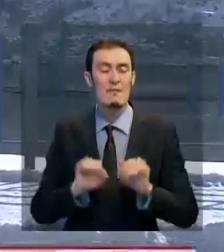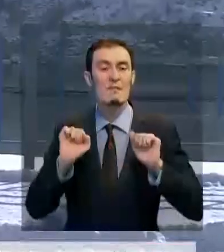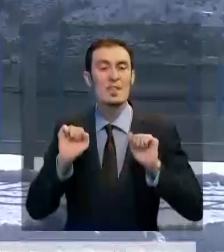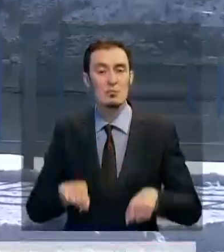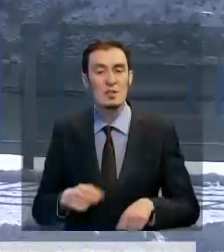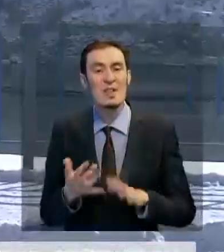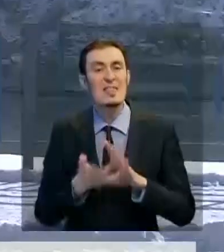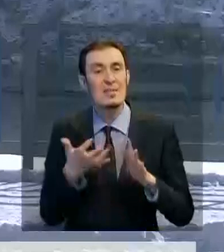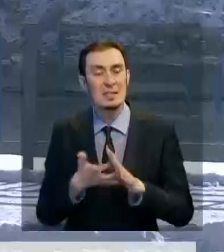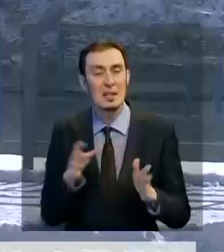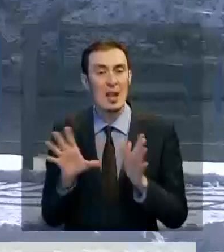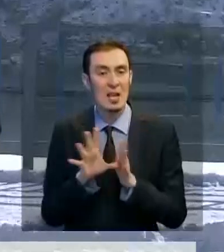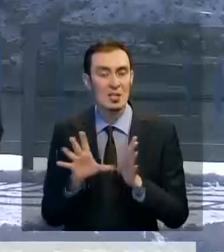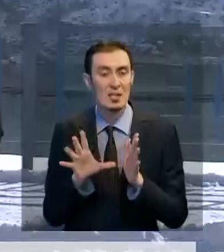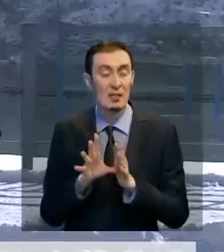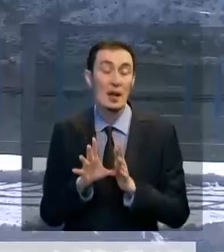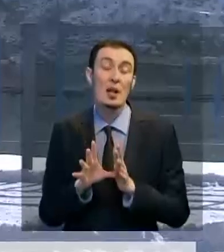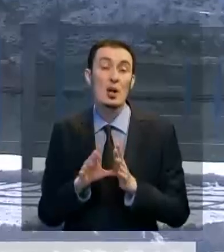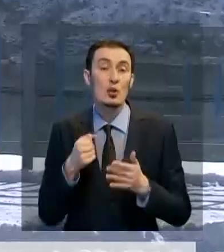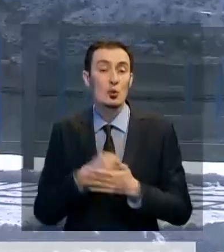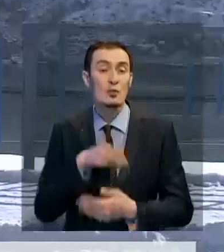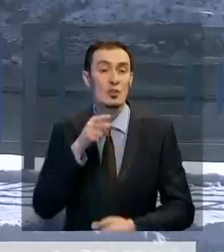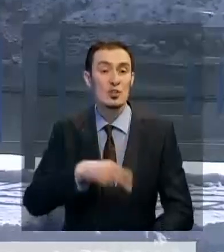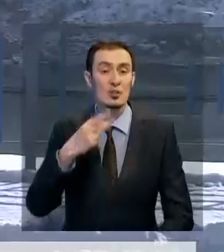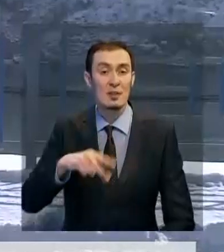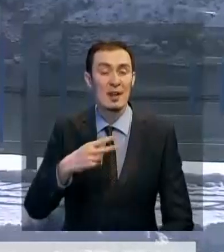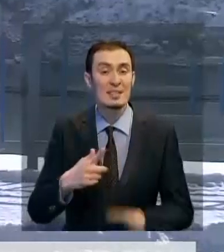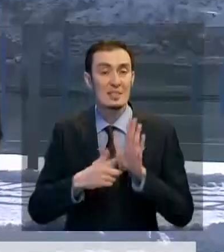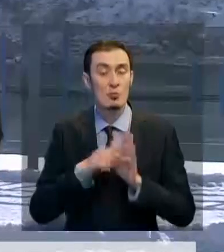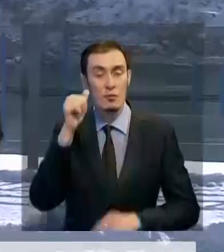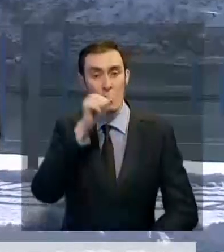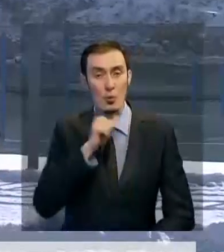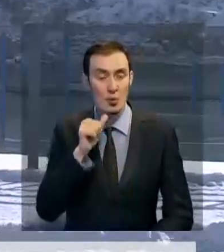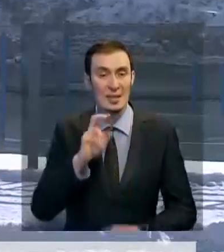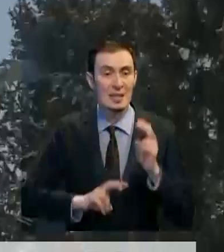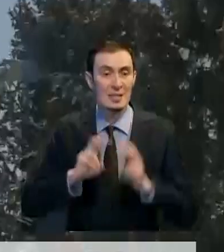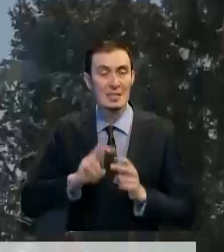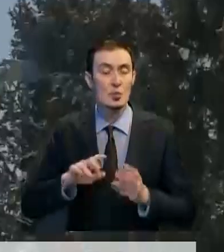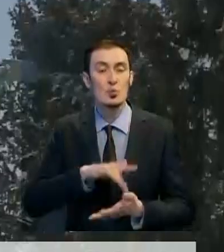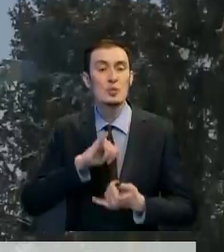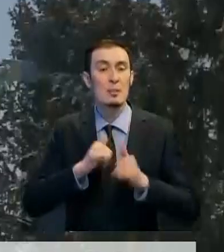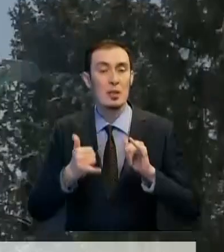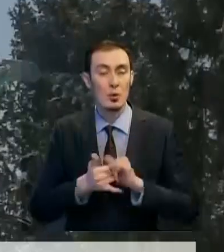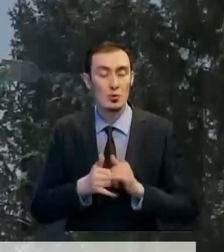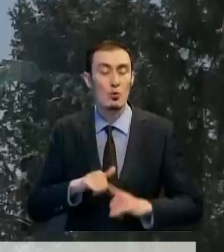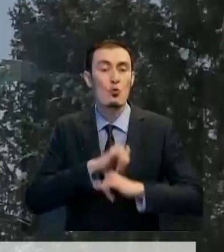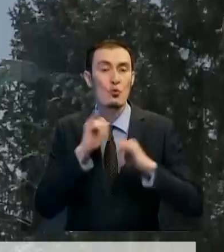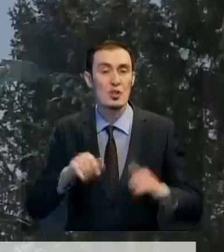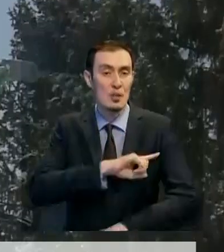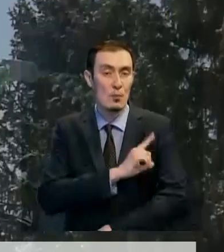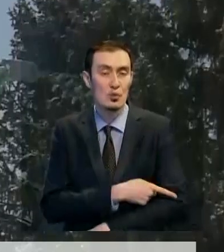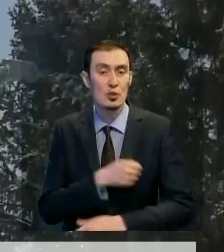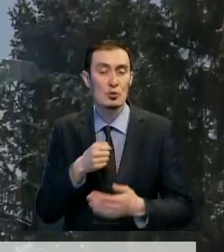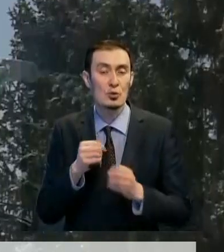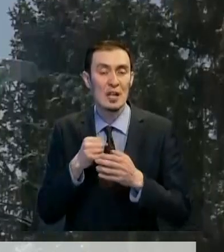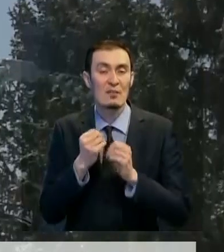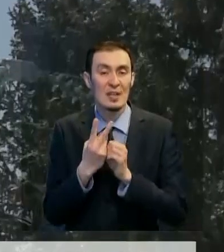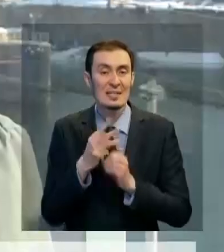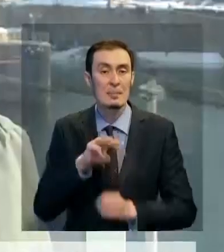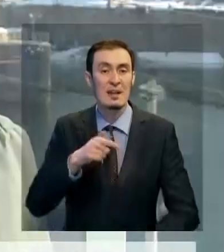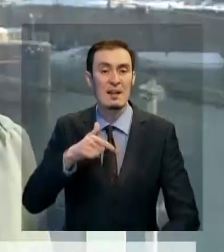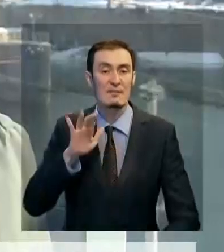возможного дефицита электрической энергии до 2027 года на станции Усть-Каменогорска увеличат мощность на 12